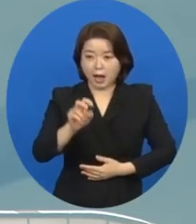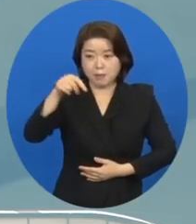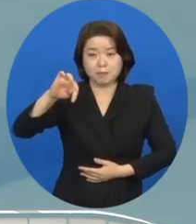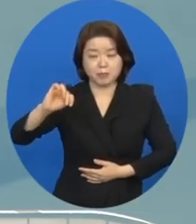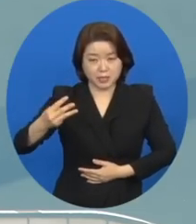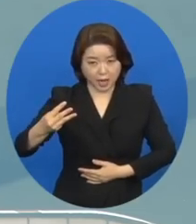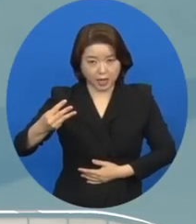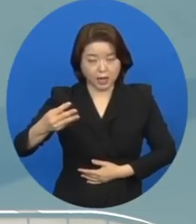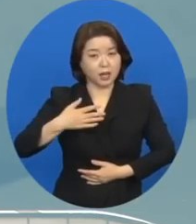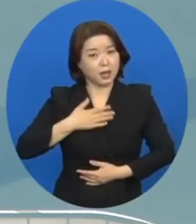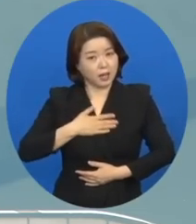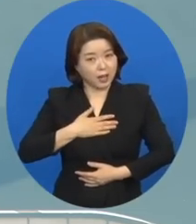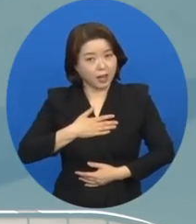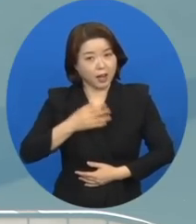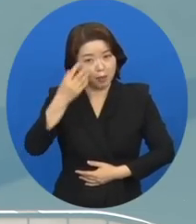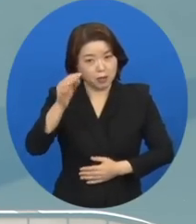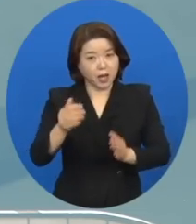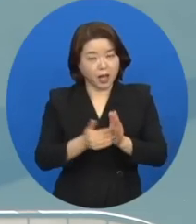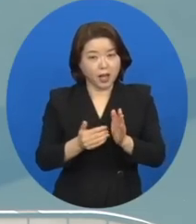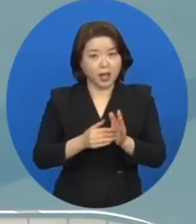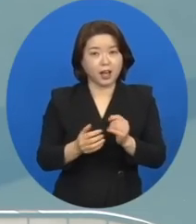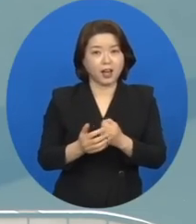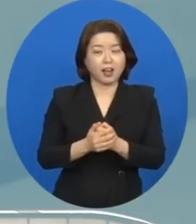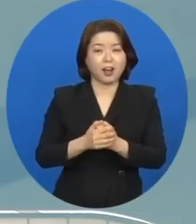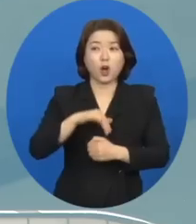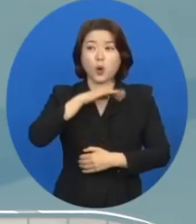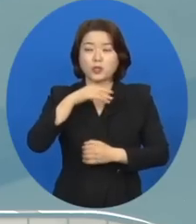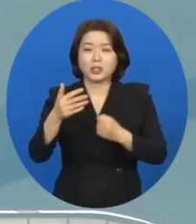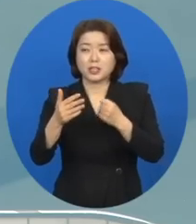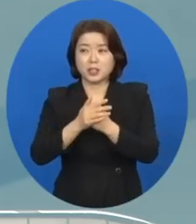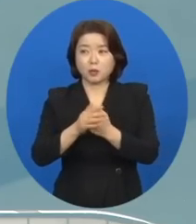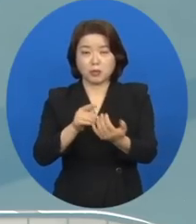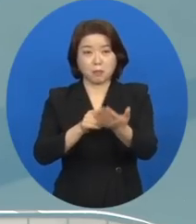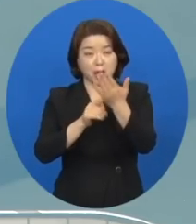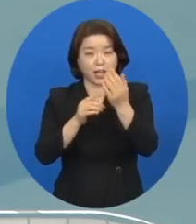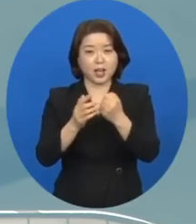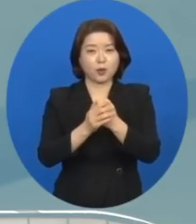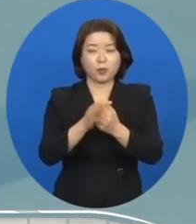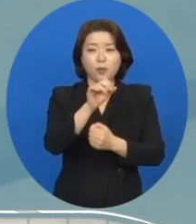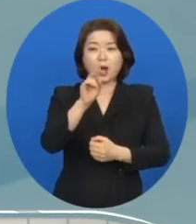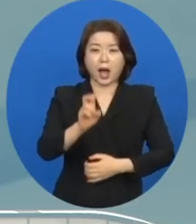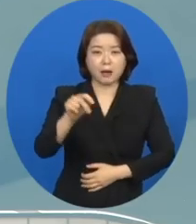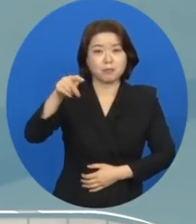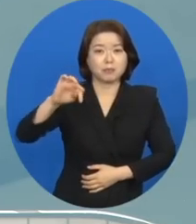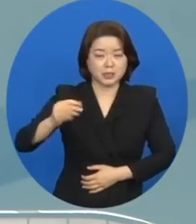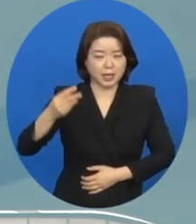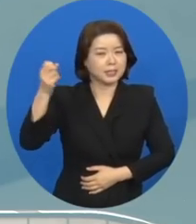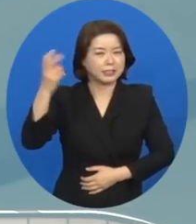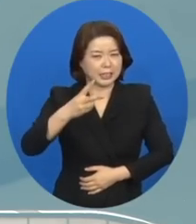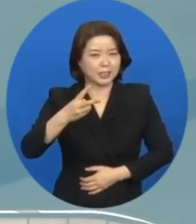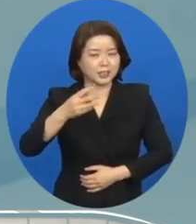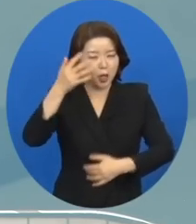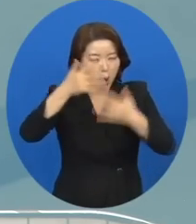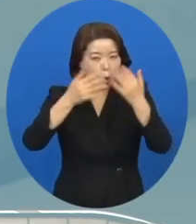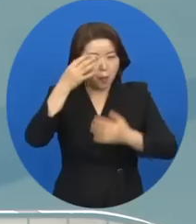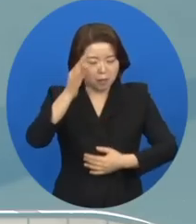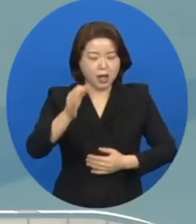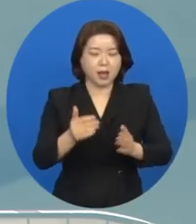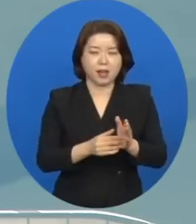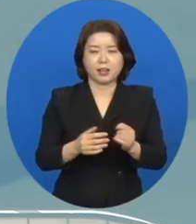나오는, 오징어 게임 때문에 떠가지고 한 번 더 봤습니다. 암살 굉장히 재미있는 영화예요. 일제시대